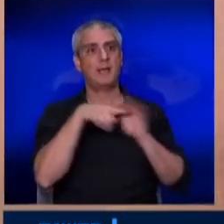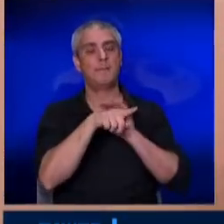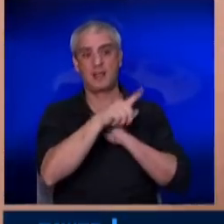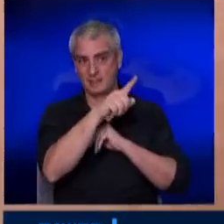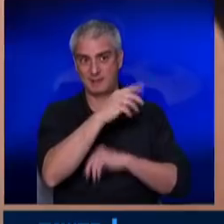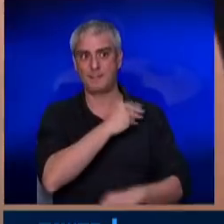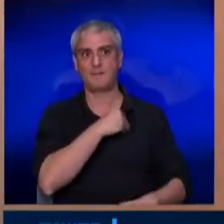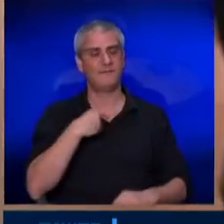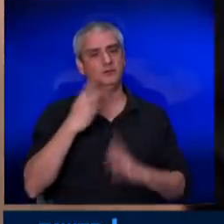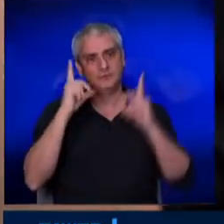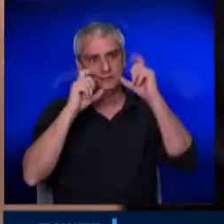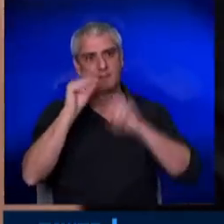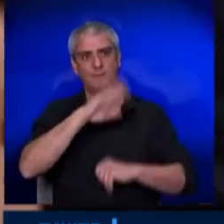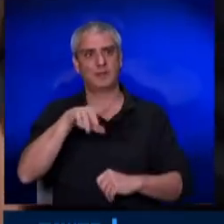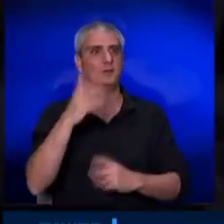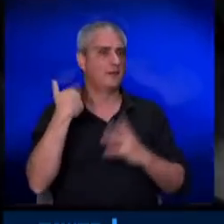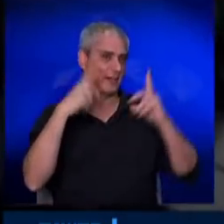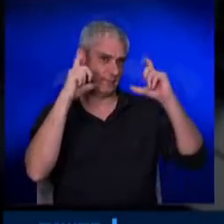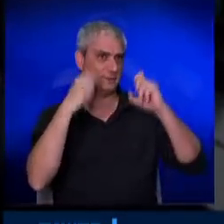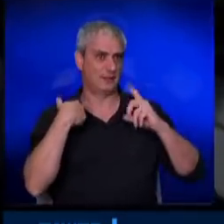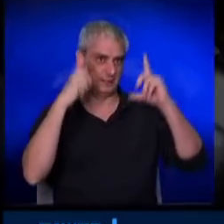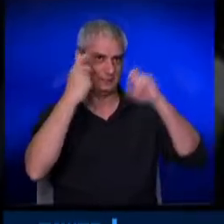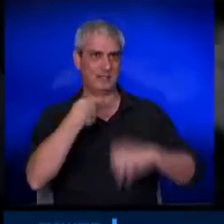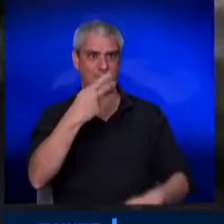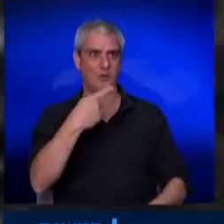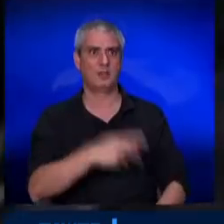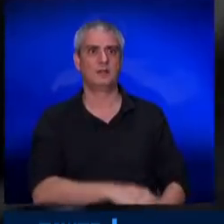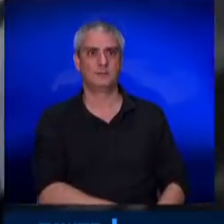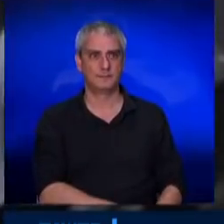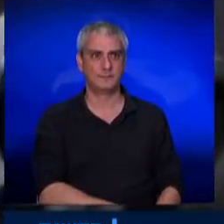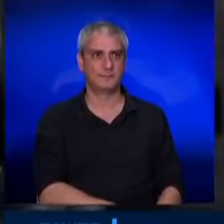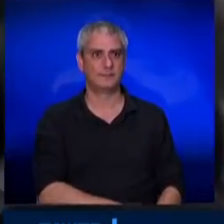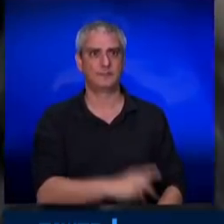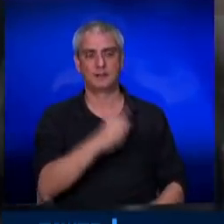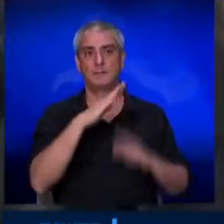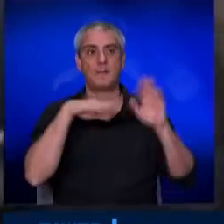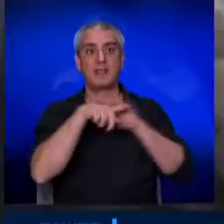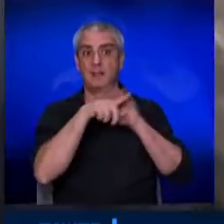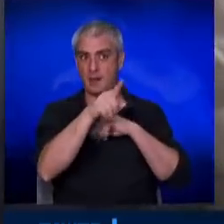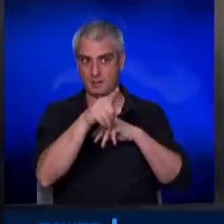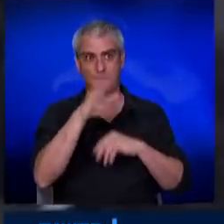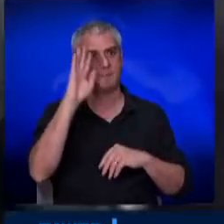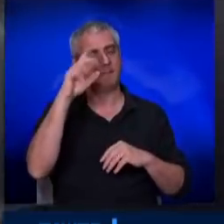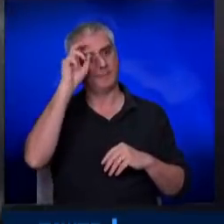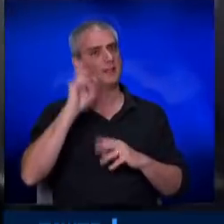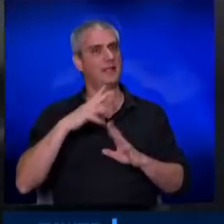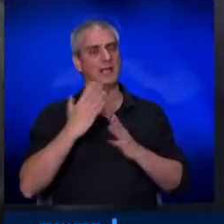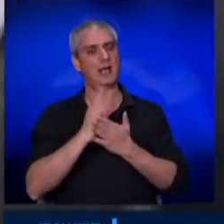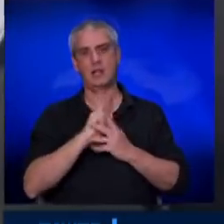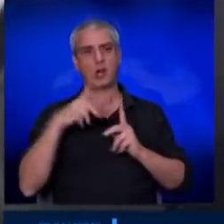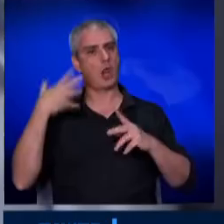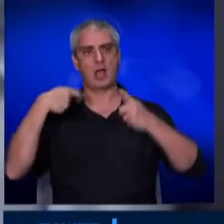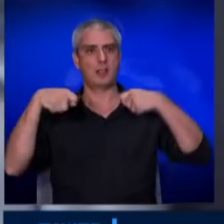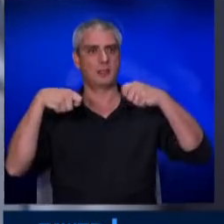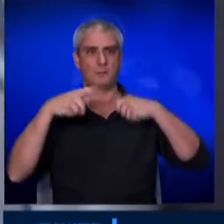והצטלם עם פעוטות. Mom, let me have a camera. I'll take all of us. במחנה הפליטים הזה ביידן החליט שלא להיות